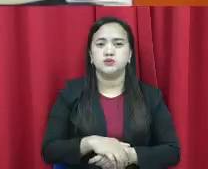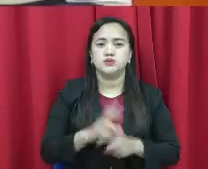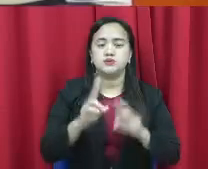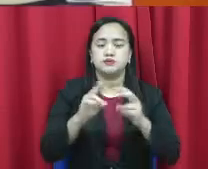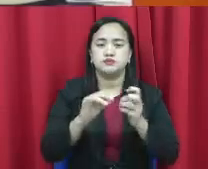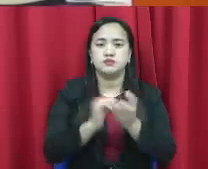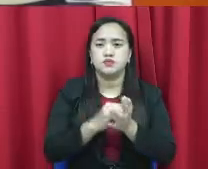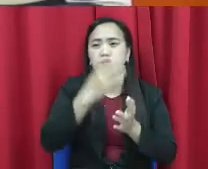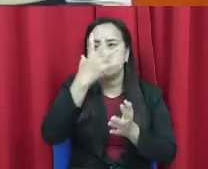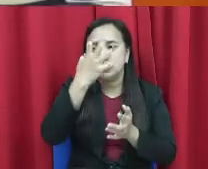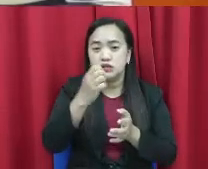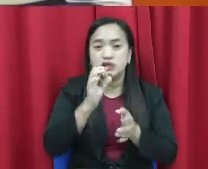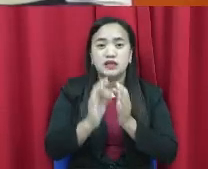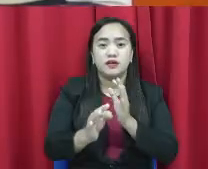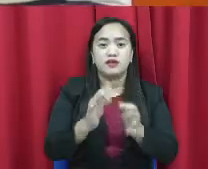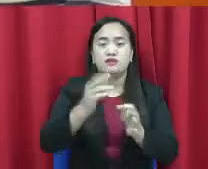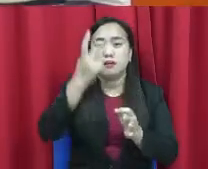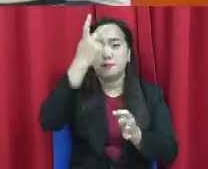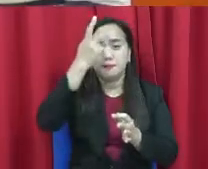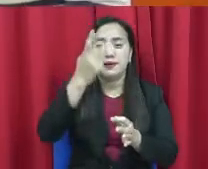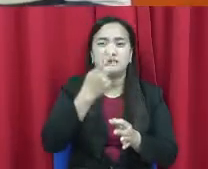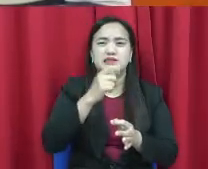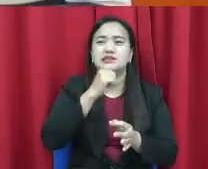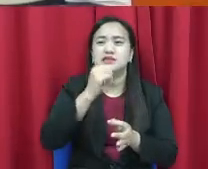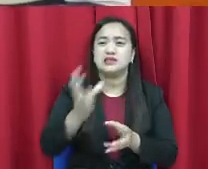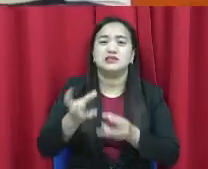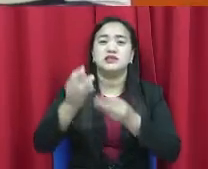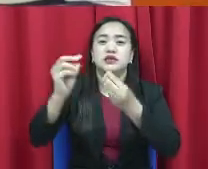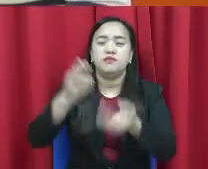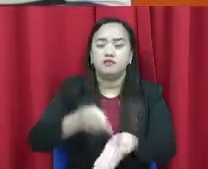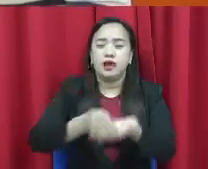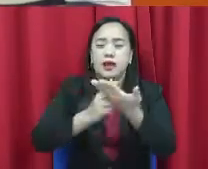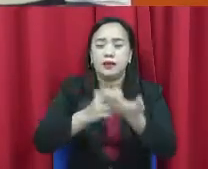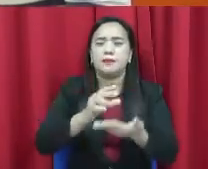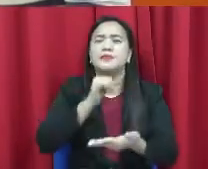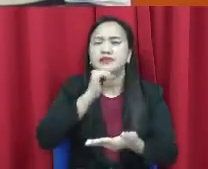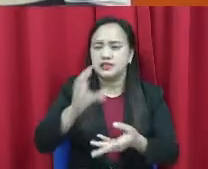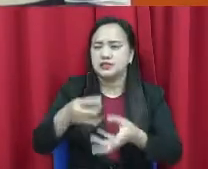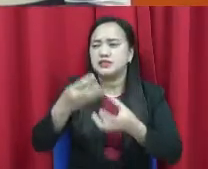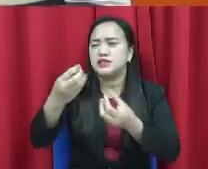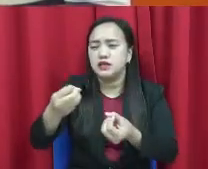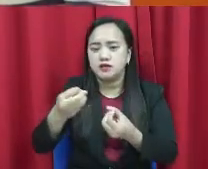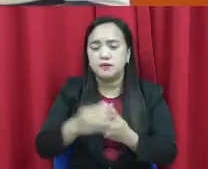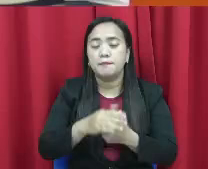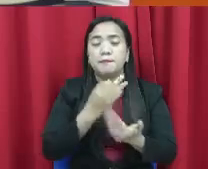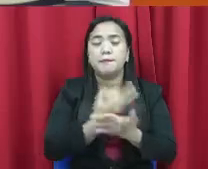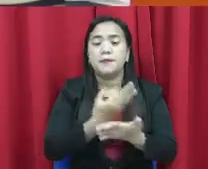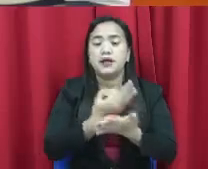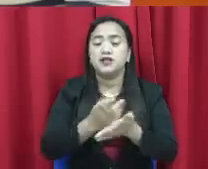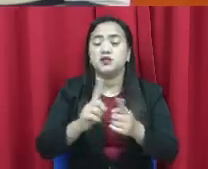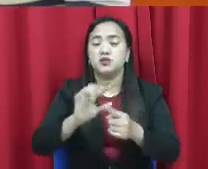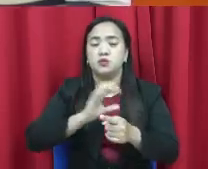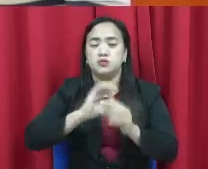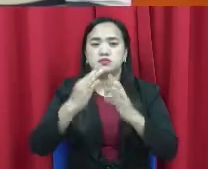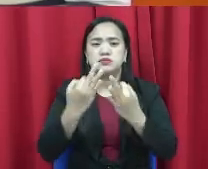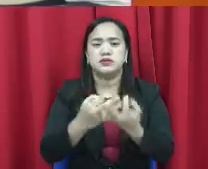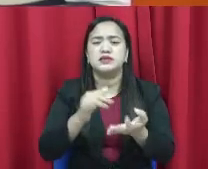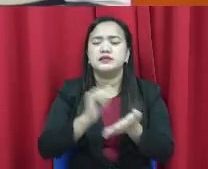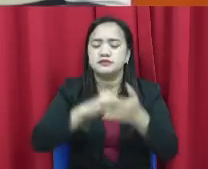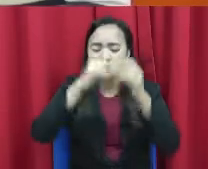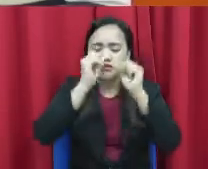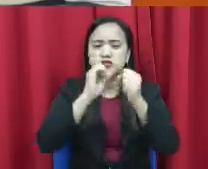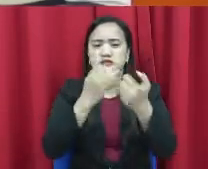magulang Kaya nga po yun Po isa po doon na sabi ko salamat sa pangin no talagang ina ako mula doon sa ginawa kong